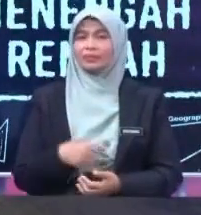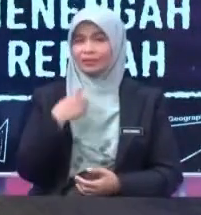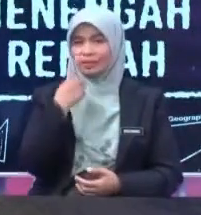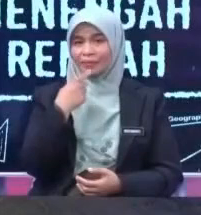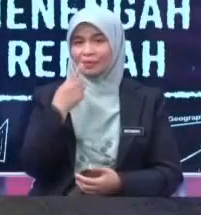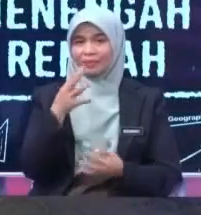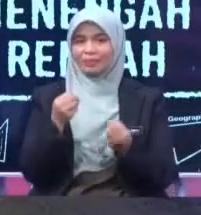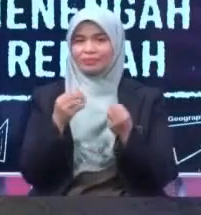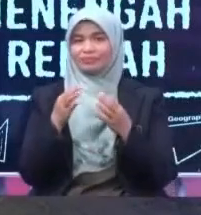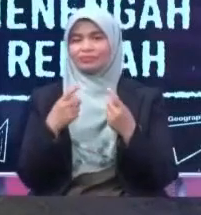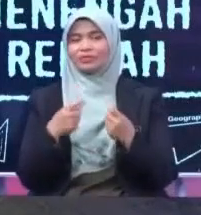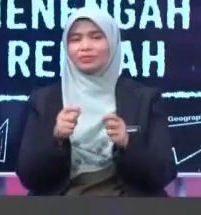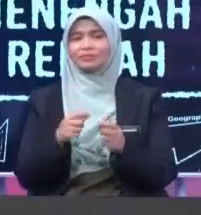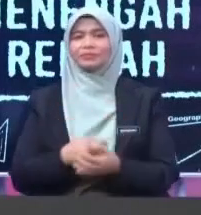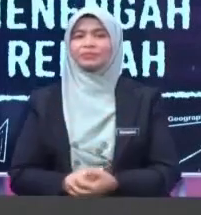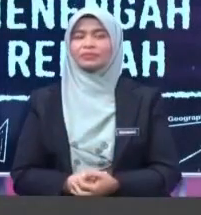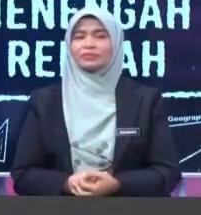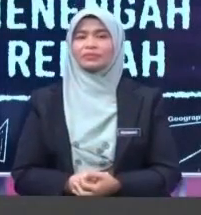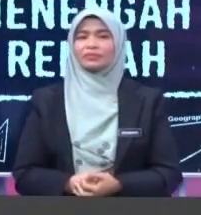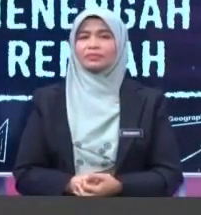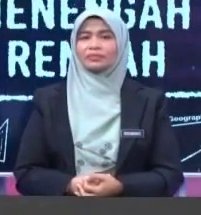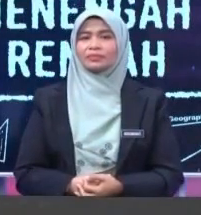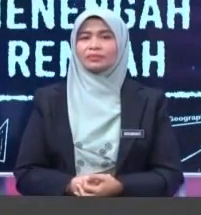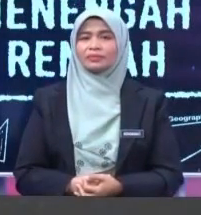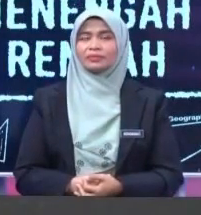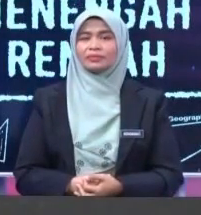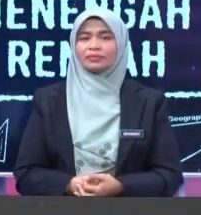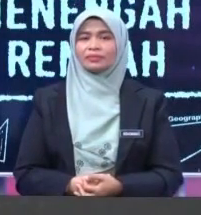Saya tak. Okey. Ya, Marsha.